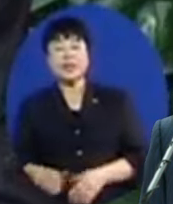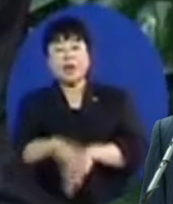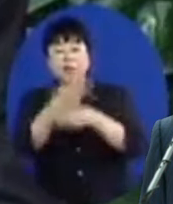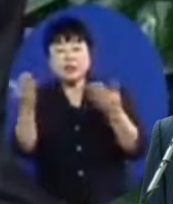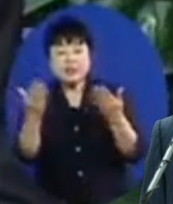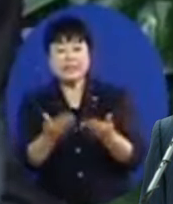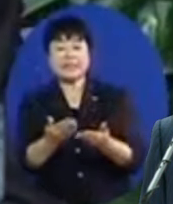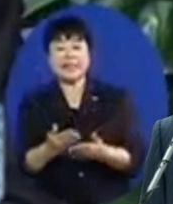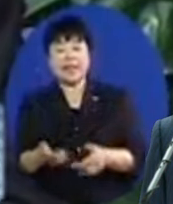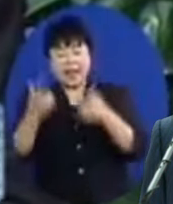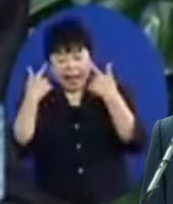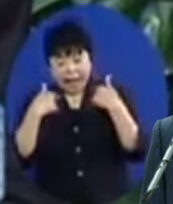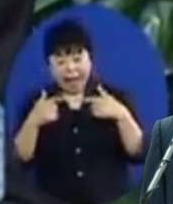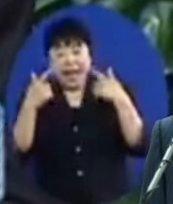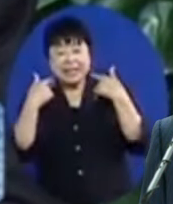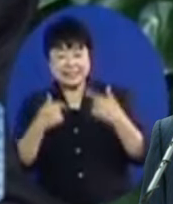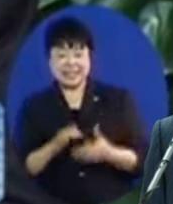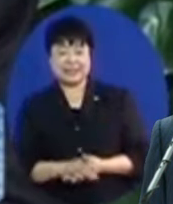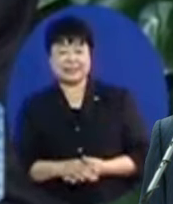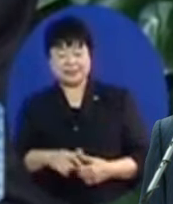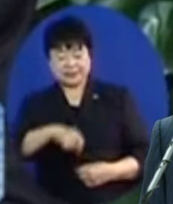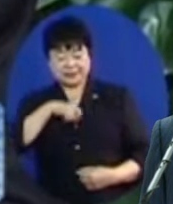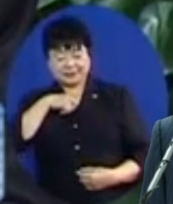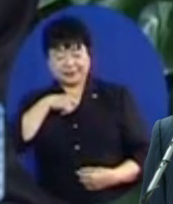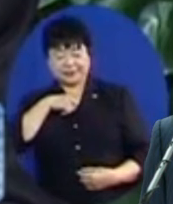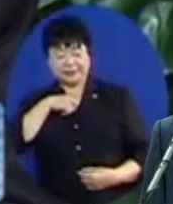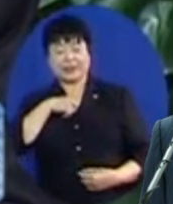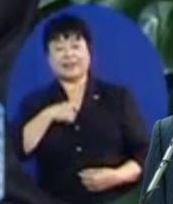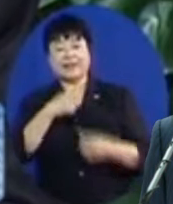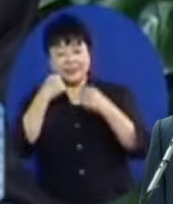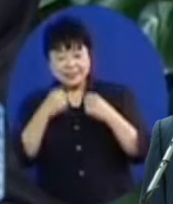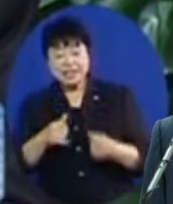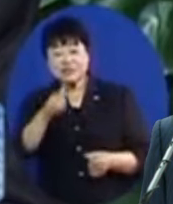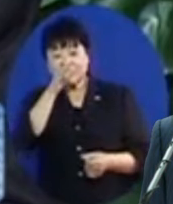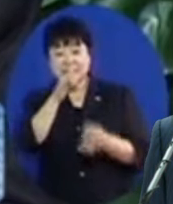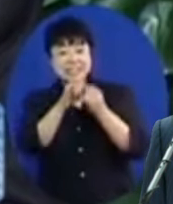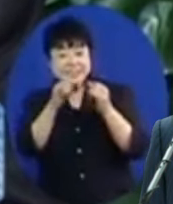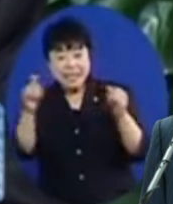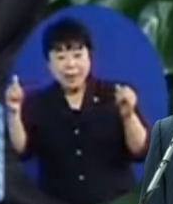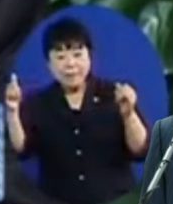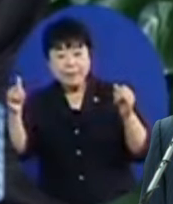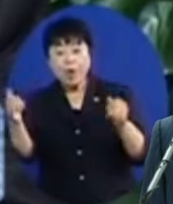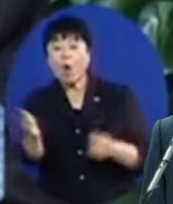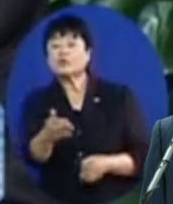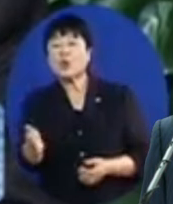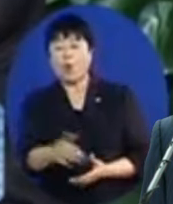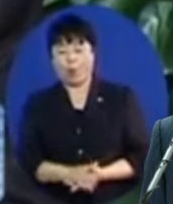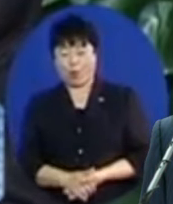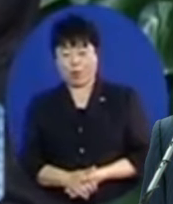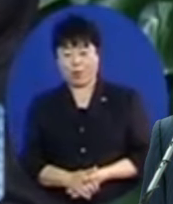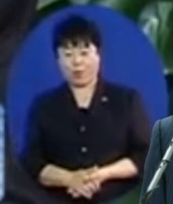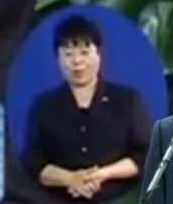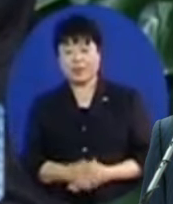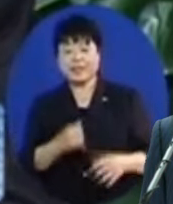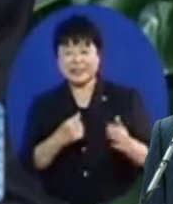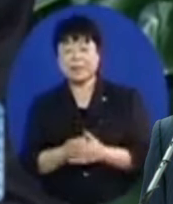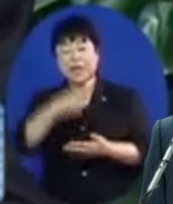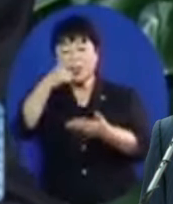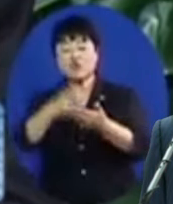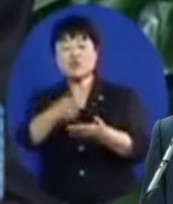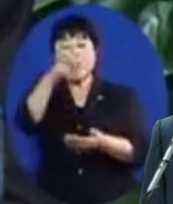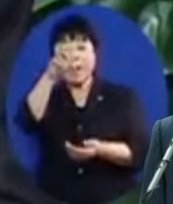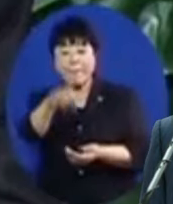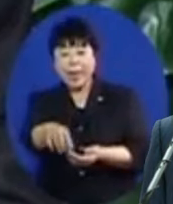모든 일에 항상 의롭게 살 수 있는 사람은 없지요. 그러므로 율법